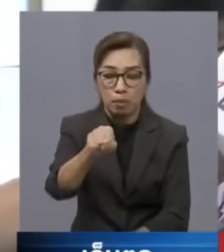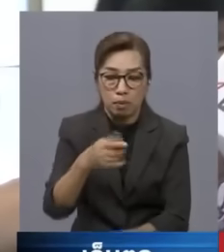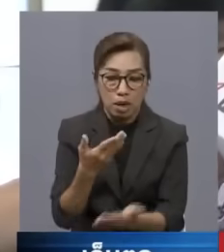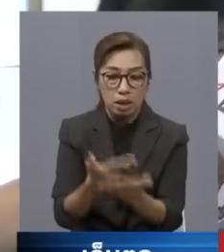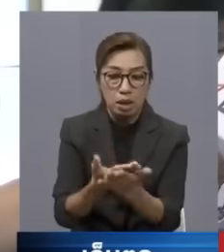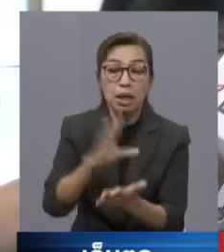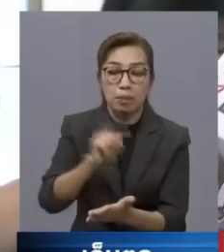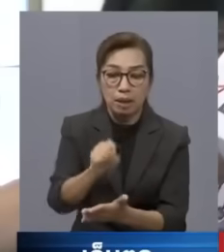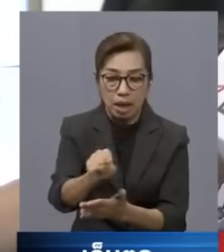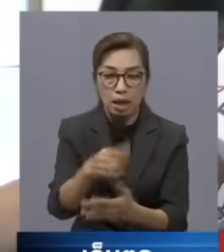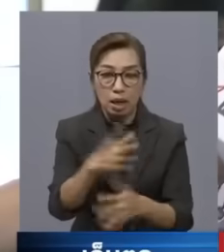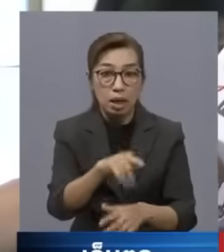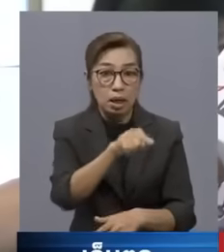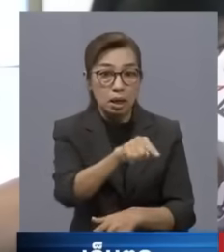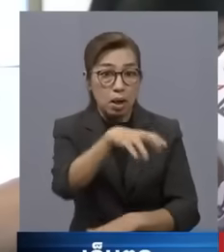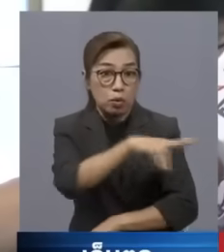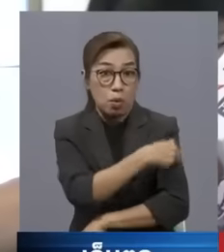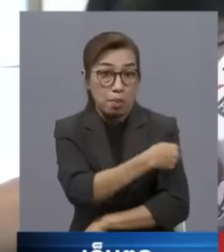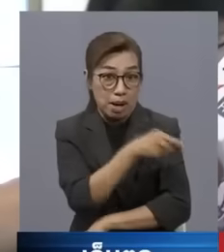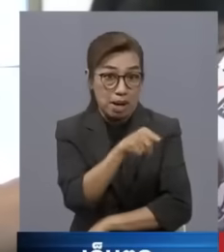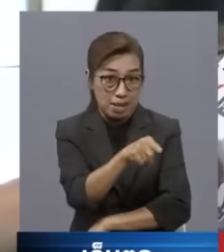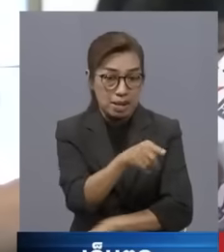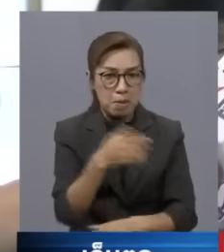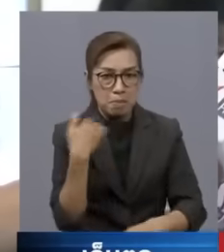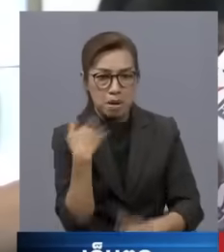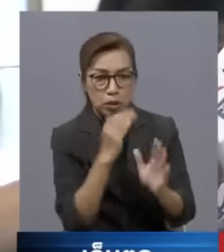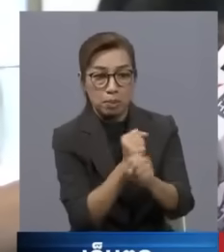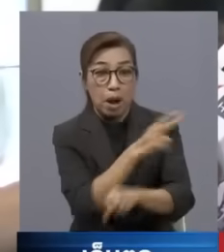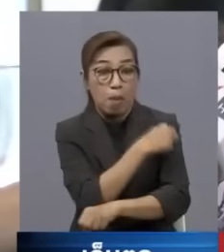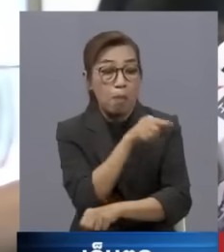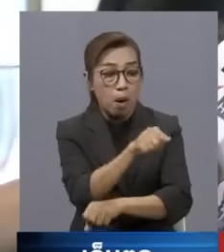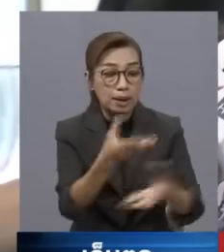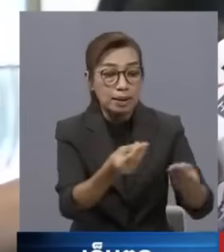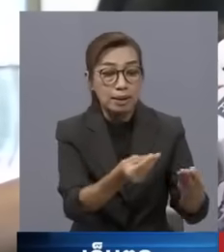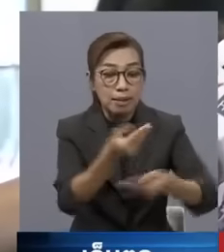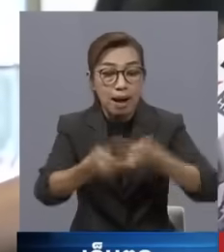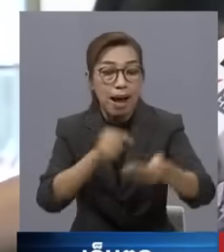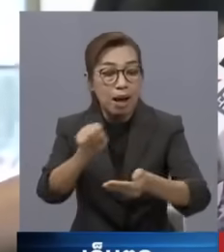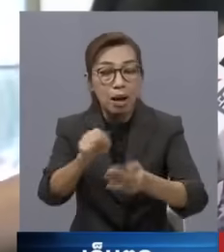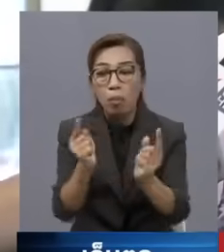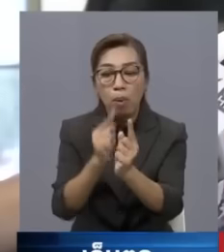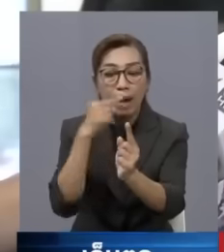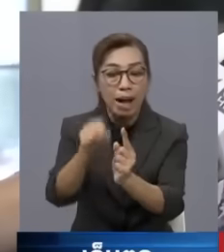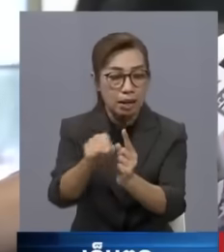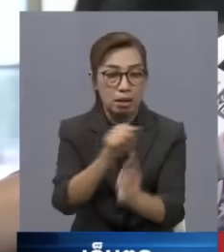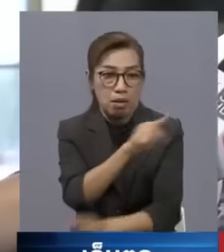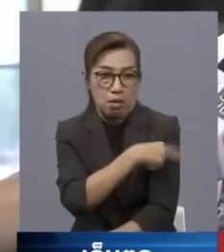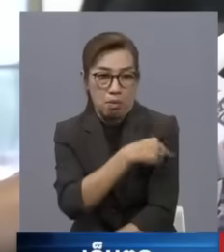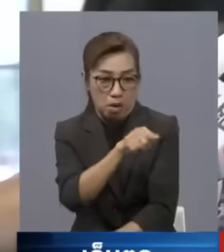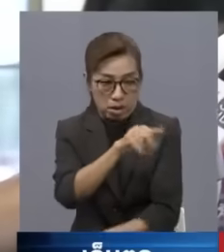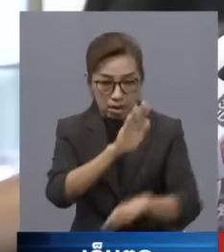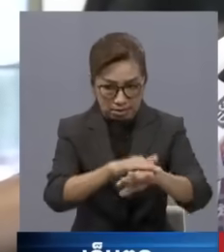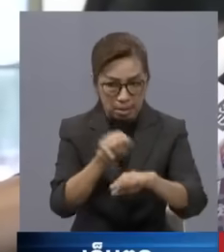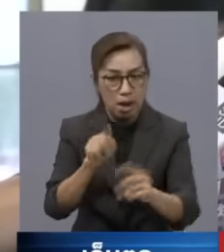ขายที่ดินก็คือนายแพทย์ของโรงพยาบาลแห่งนึงมาสอบถามสิว่าเวลาขายที่ดินเจรจากับใครเชื่อว่าคุณหมอที่ขายให้นั้น